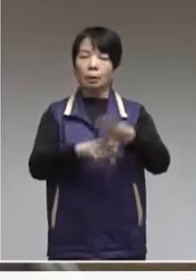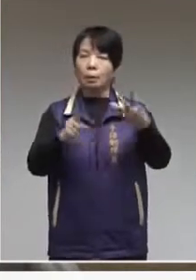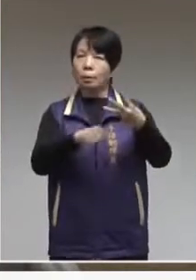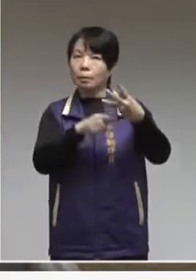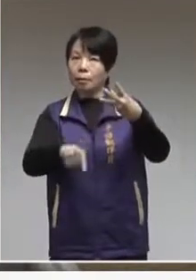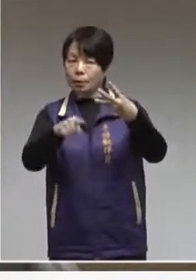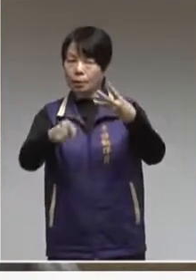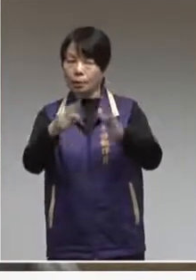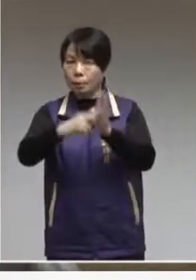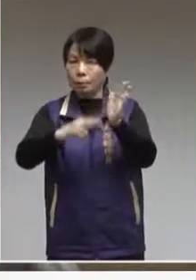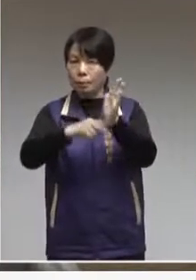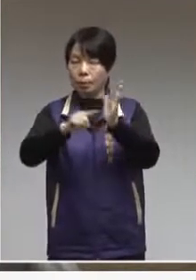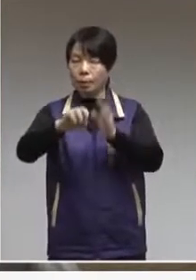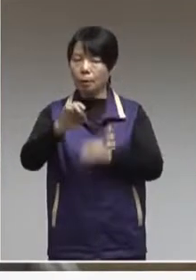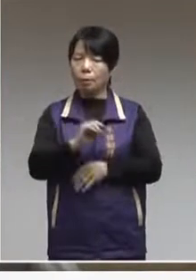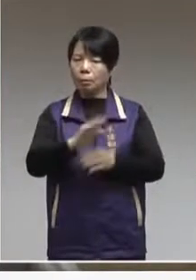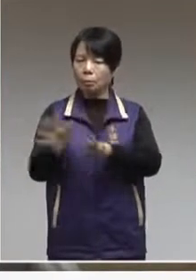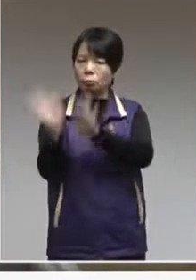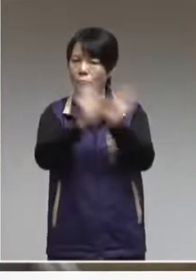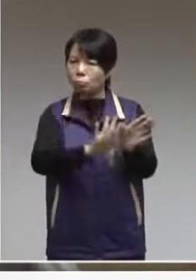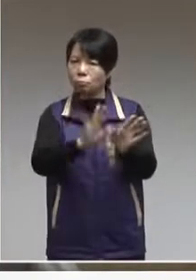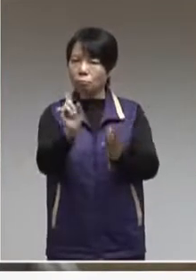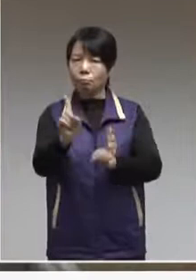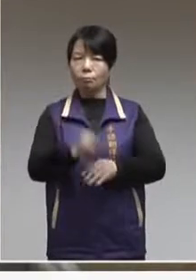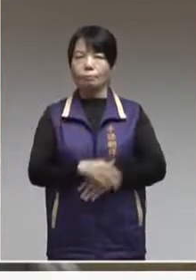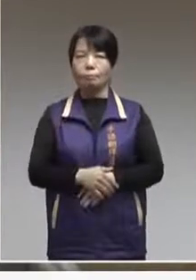叉叉，可以说明一下那到底是什么情况吗？